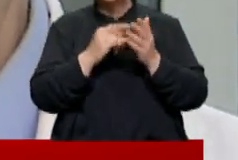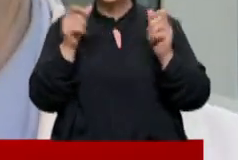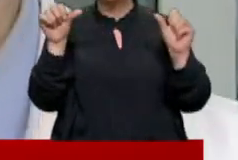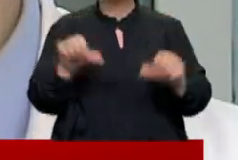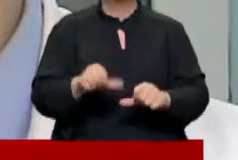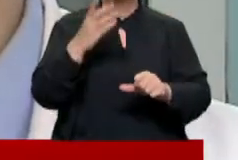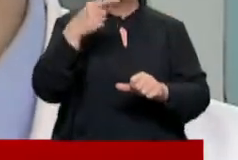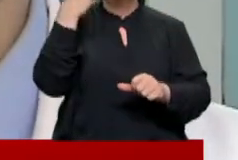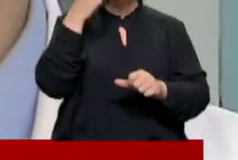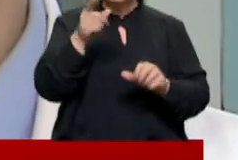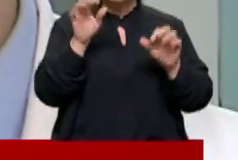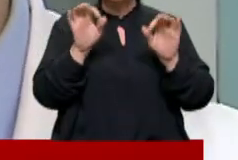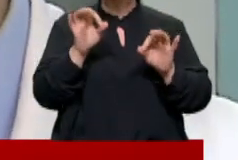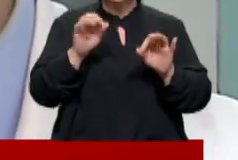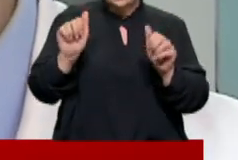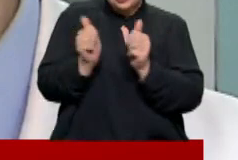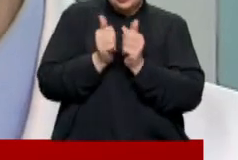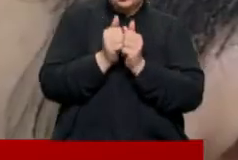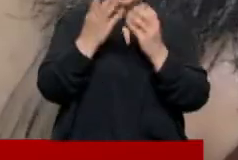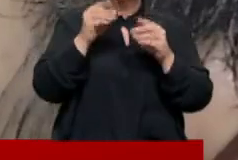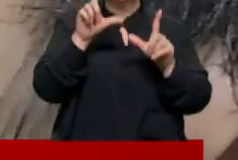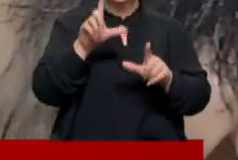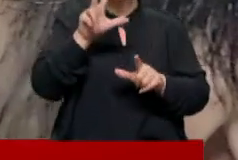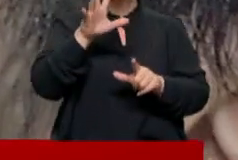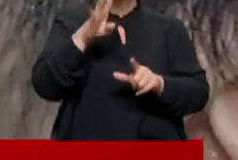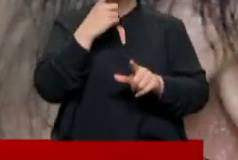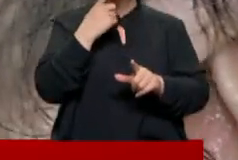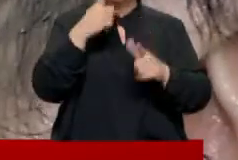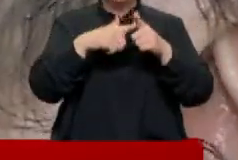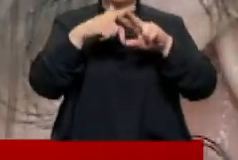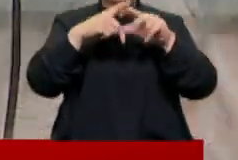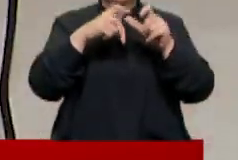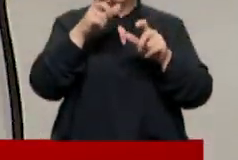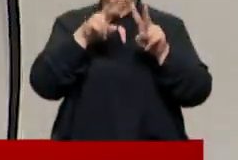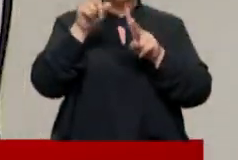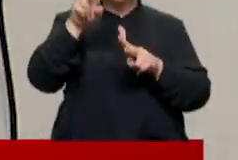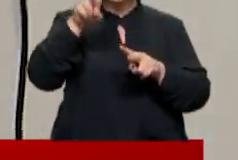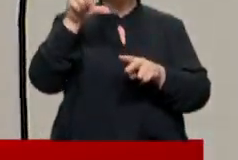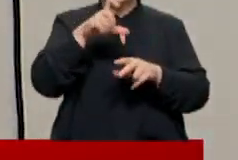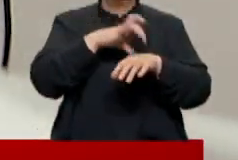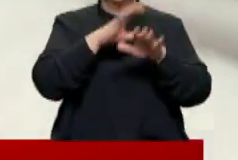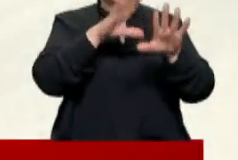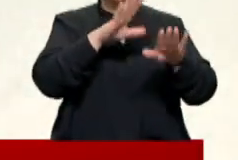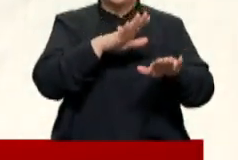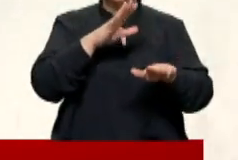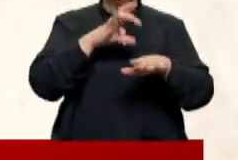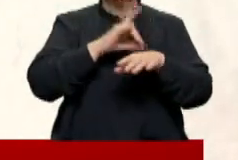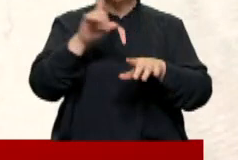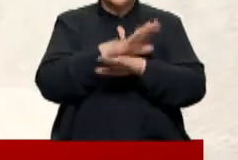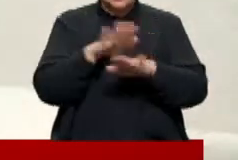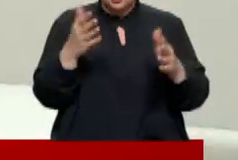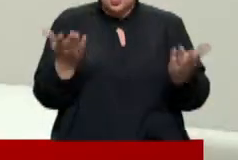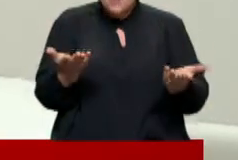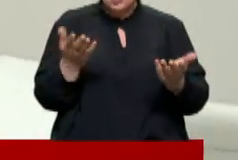karşılayamayacak durumda. Dolayısıyla mutlaka yanında birilerinin olması gerekiyor. 34 yaşındaki faslı Meryem Sappar 8 aydır hastanede. Tedavisi bitti